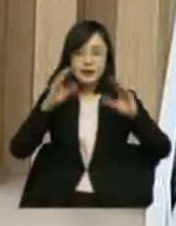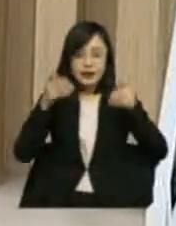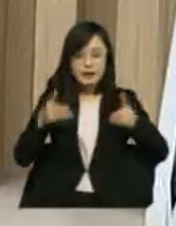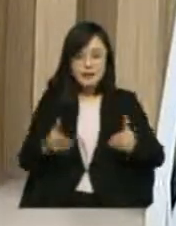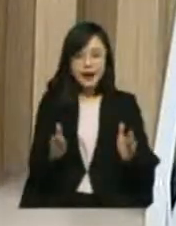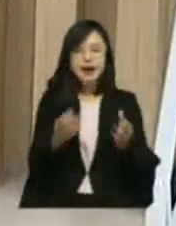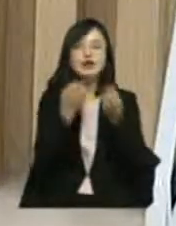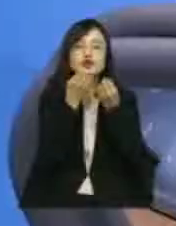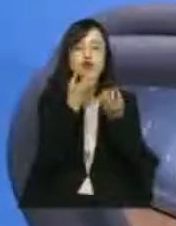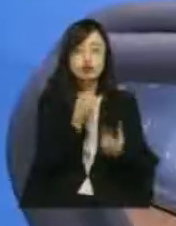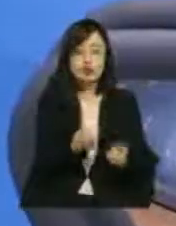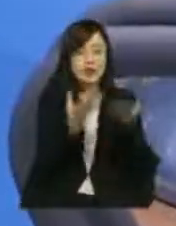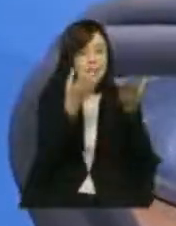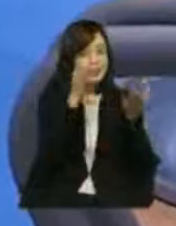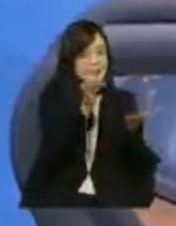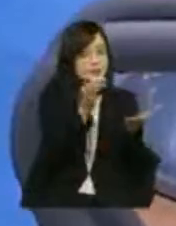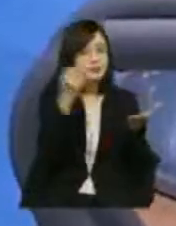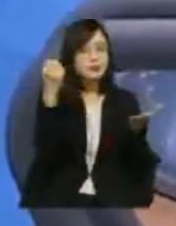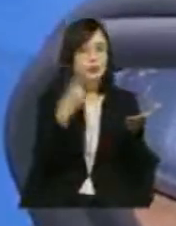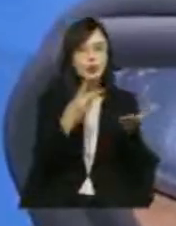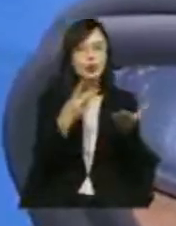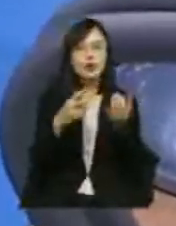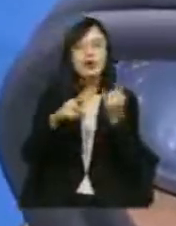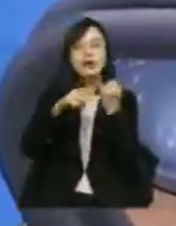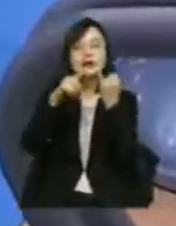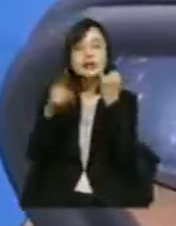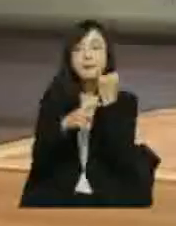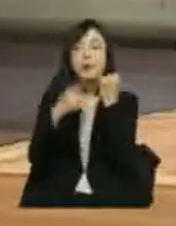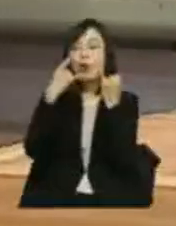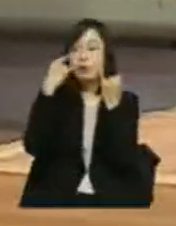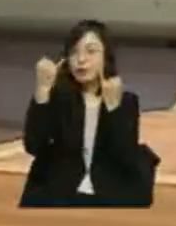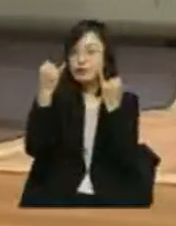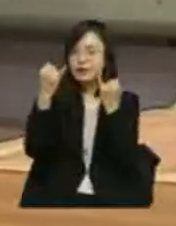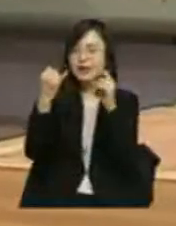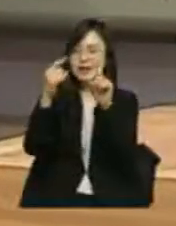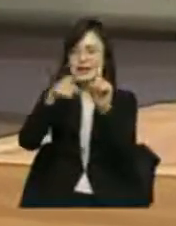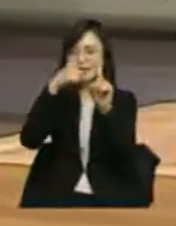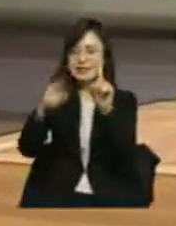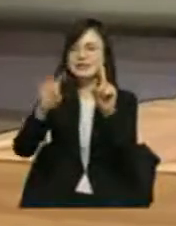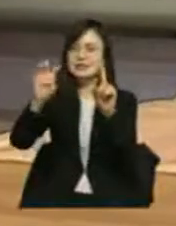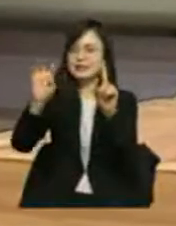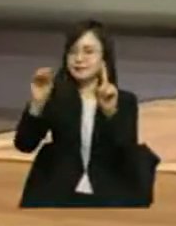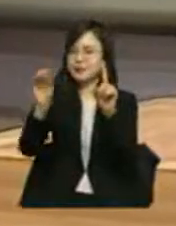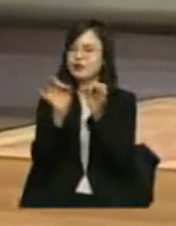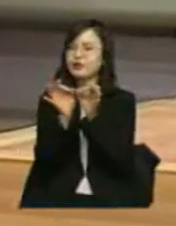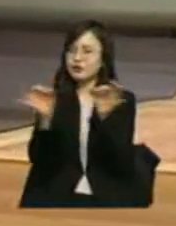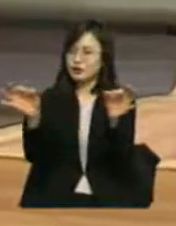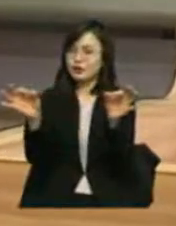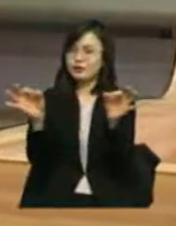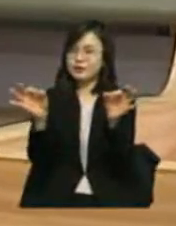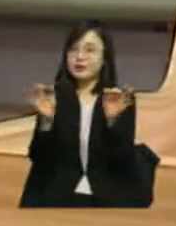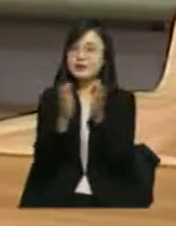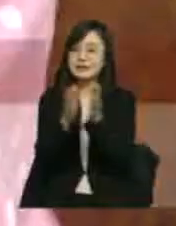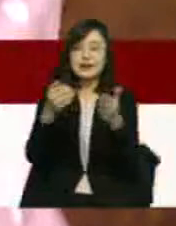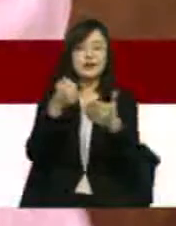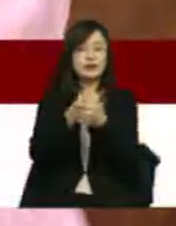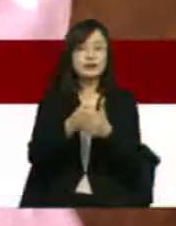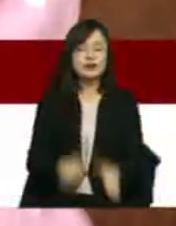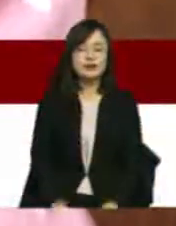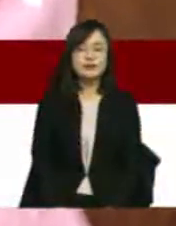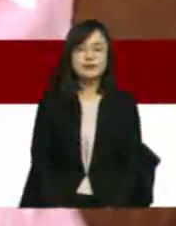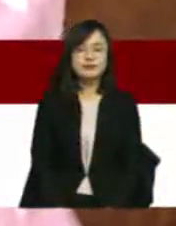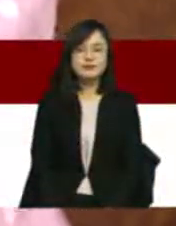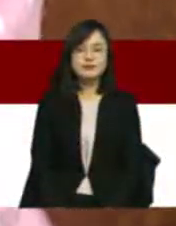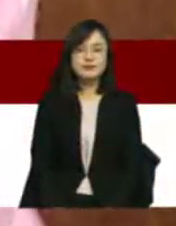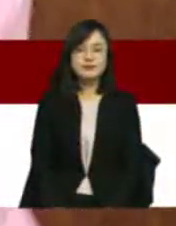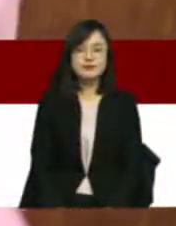축하금과 별도로 산모에게 1인당 40만 원의 비용을 지원하는 것입니다. 구의회는 조례안 가결과 관련해 시의적절한